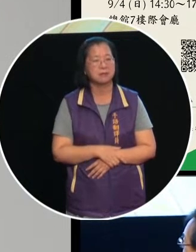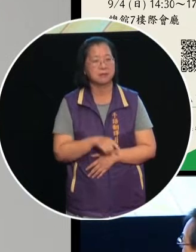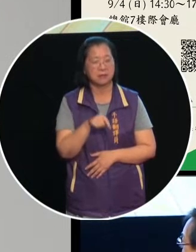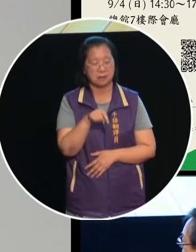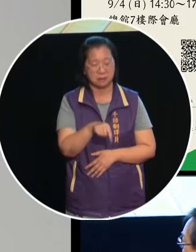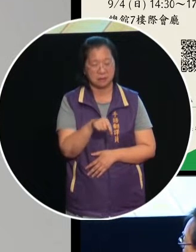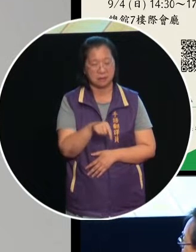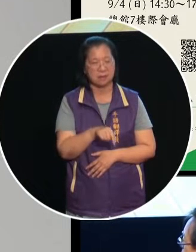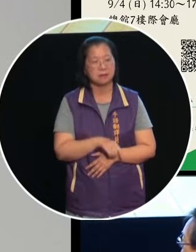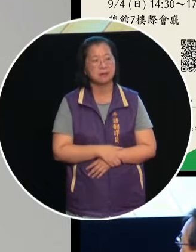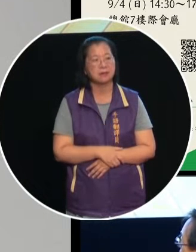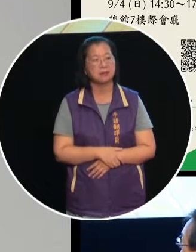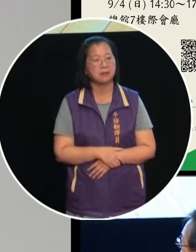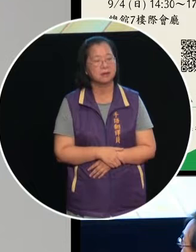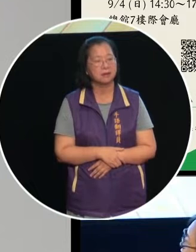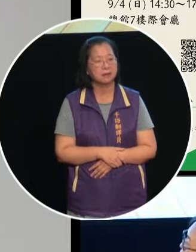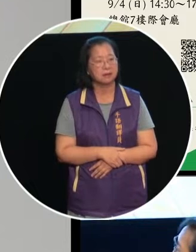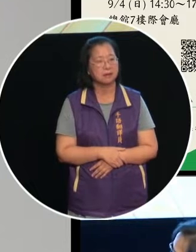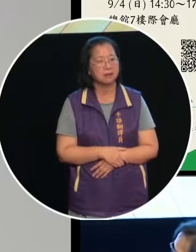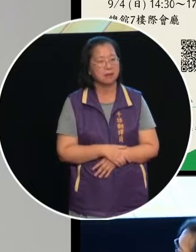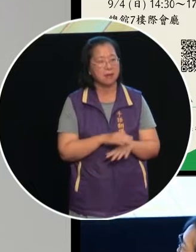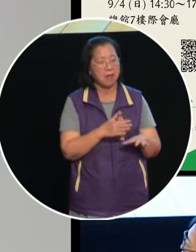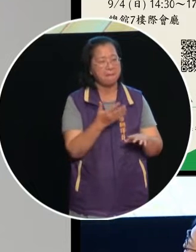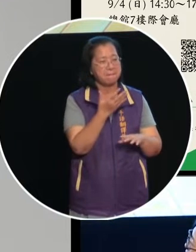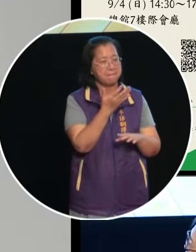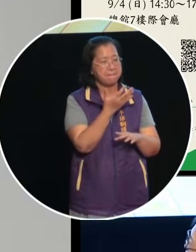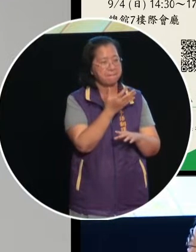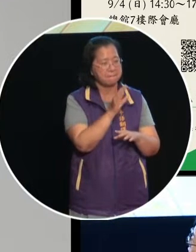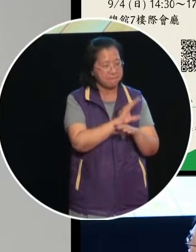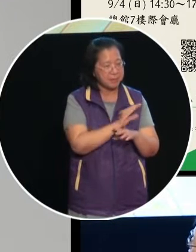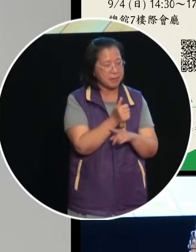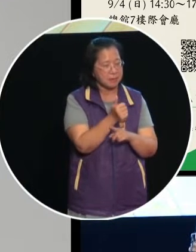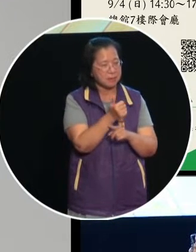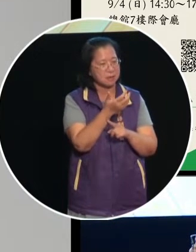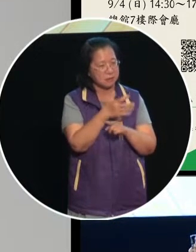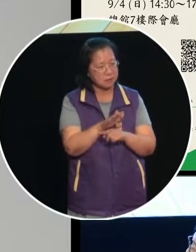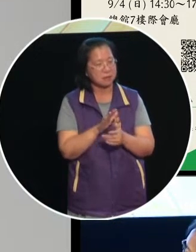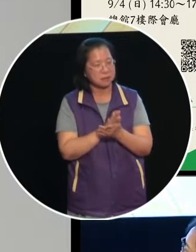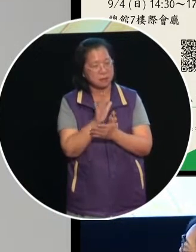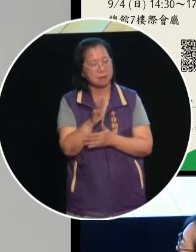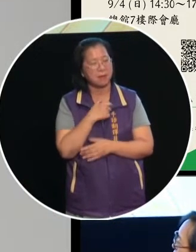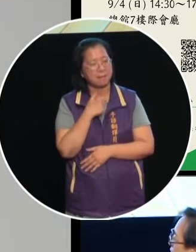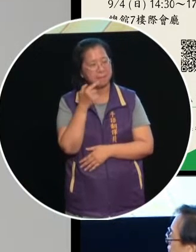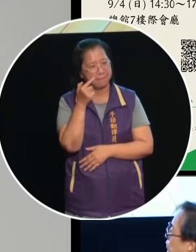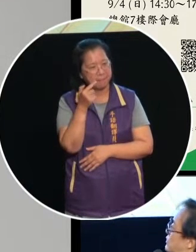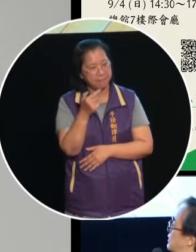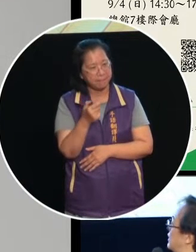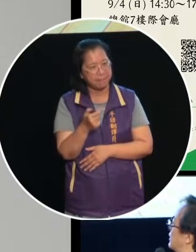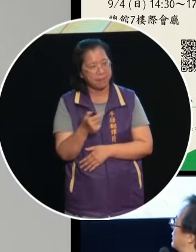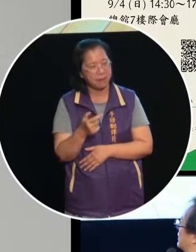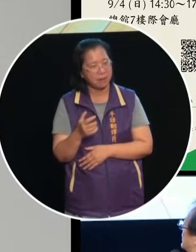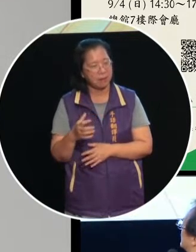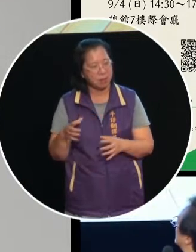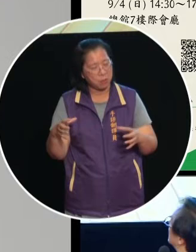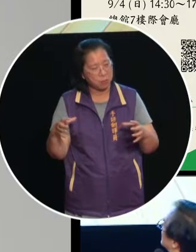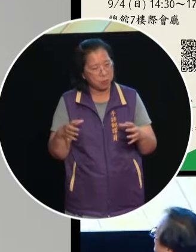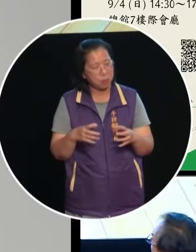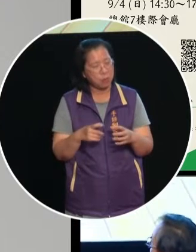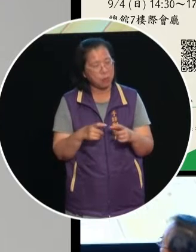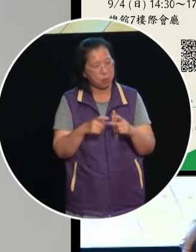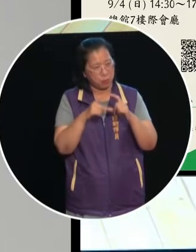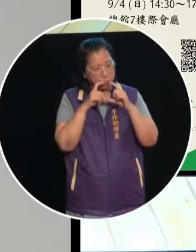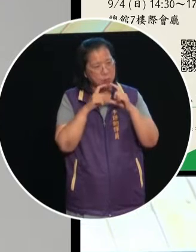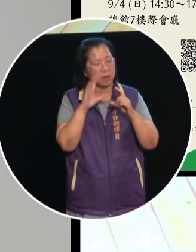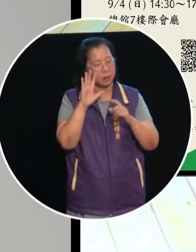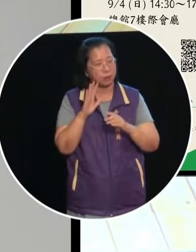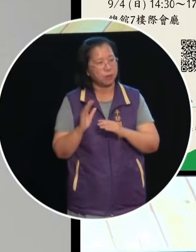个安倍先生过世后，开始慢慢的复活起来。